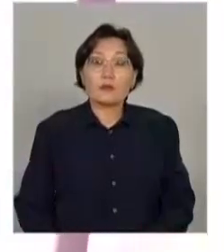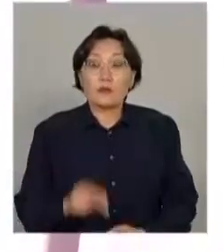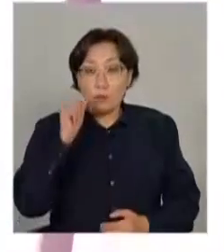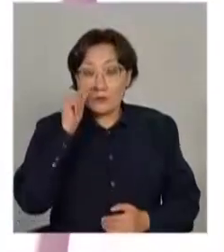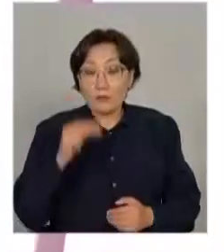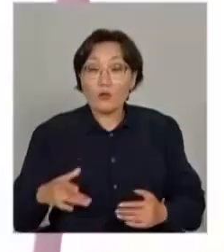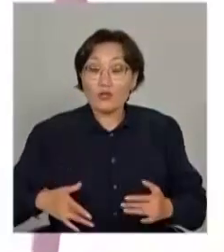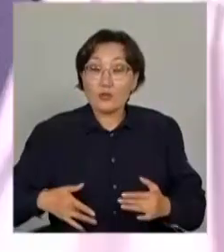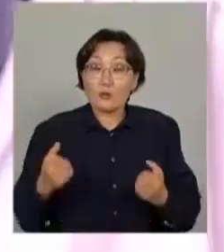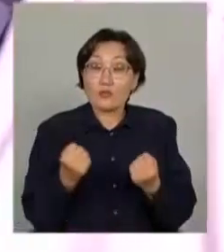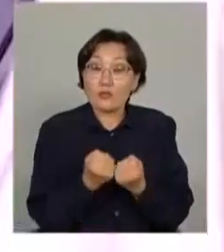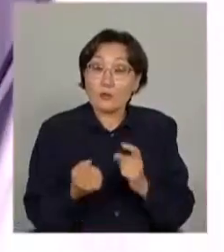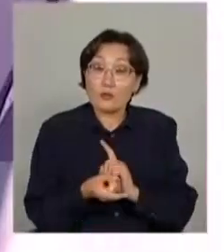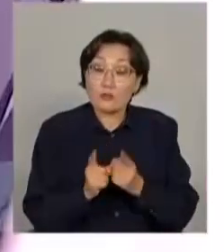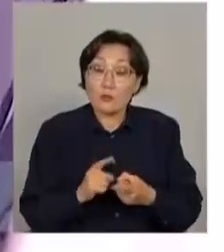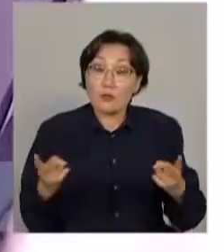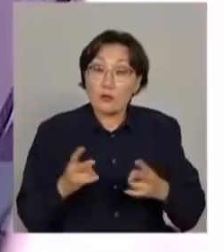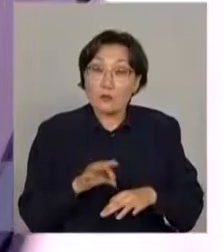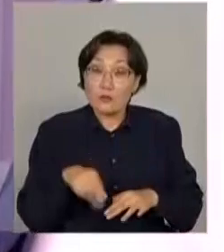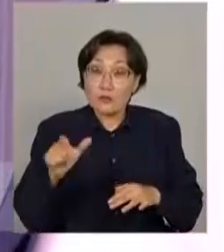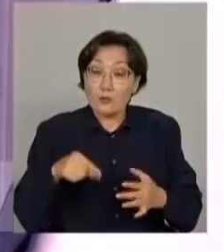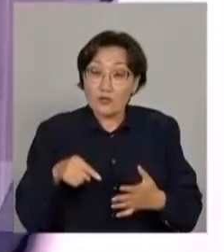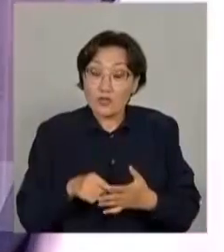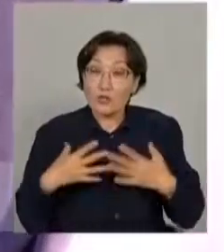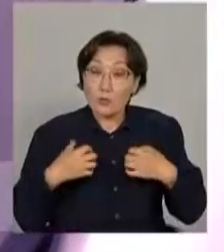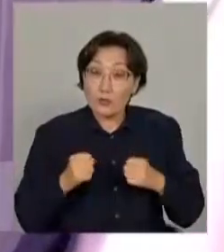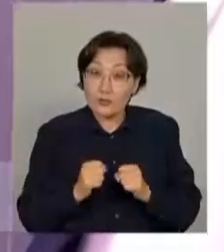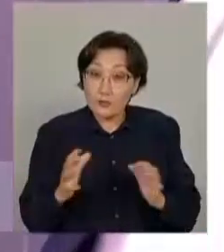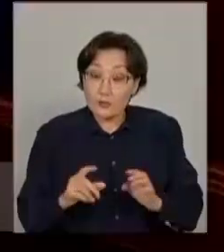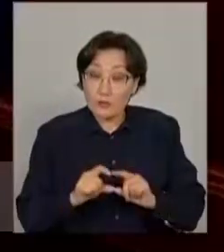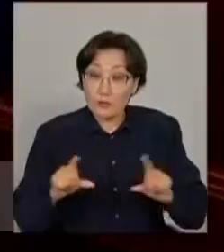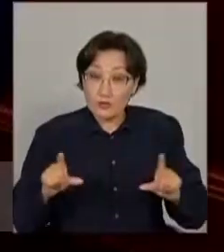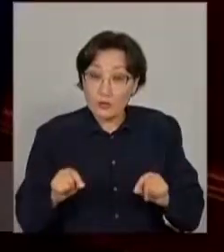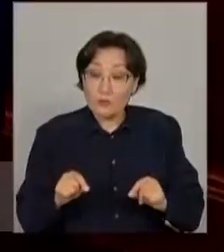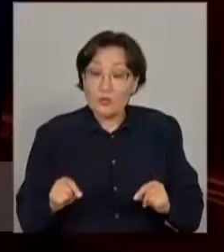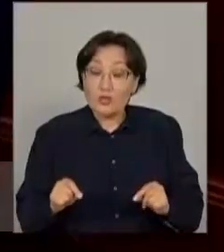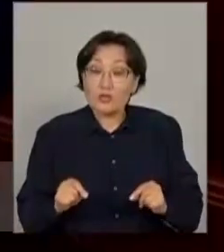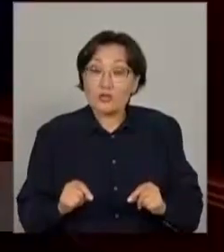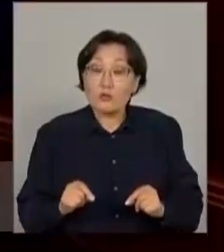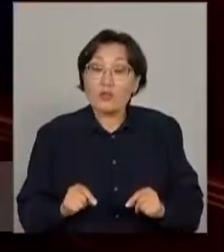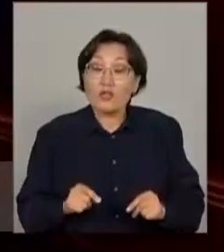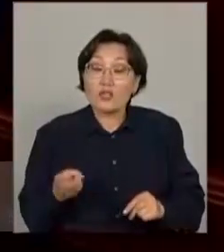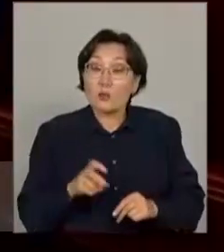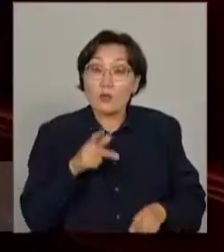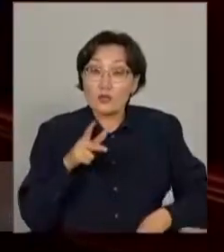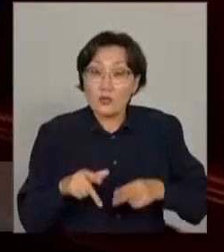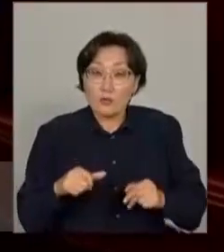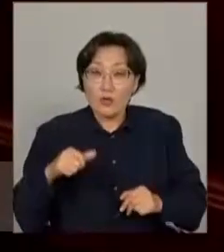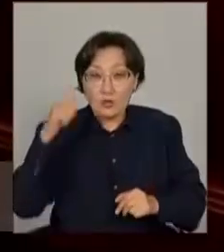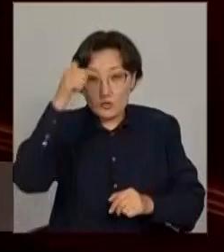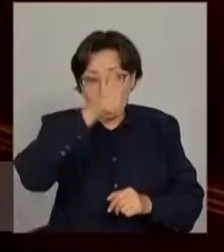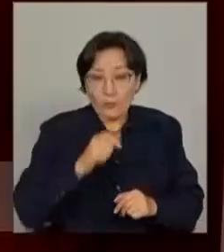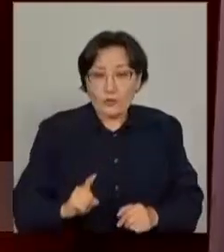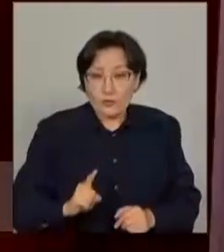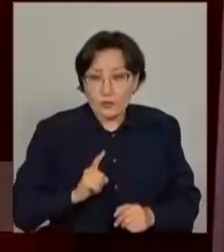Шымкентте бауыр мен бүйректі ауыстыруға мұқтаж науқастар қаланың денсаулық сақтау басқармасында шу шығарды. Сөздерінше жылдар бойы кезекте